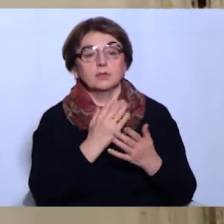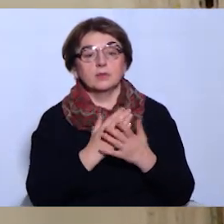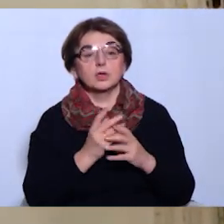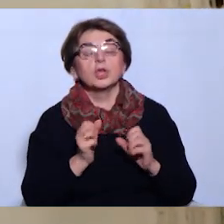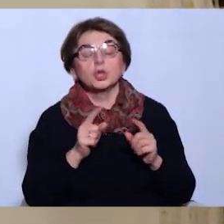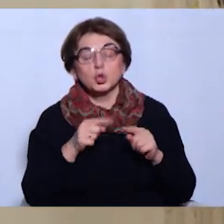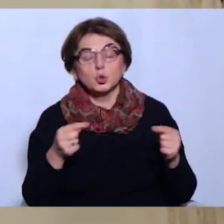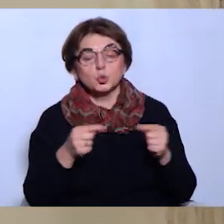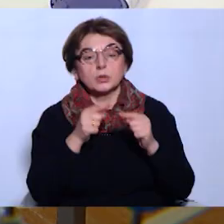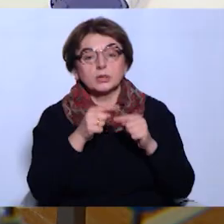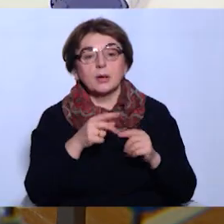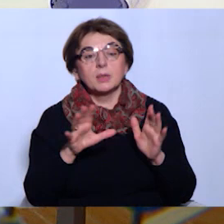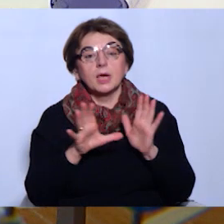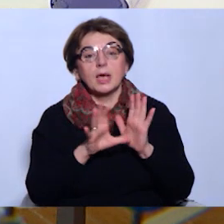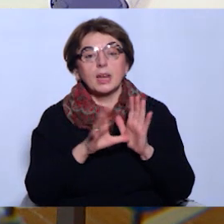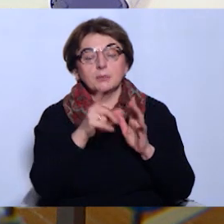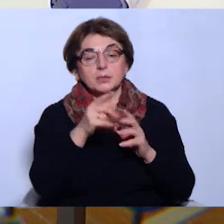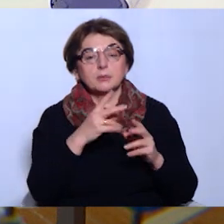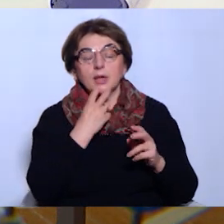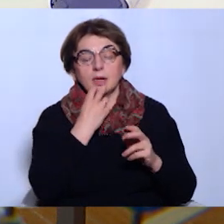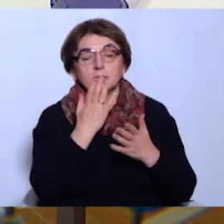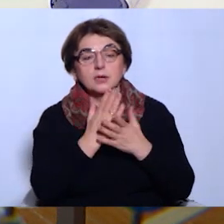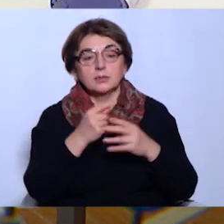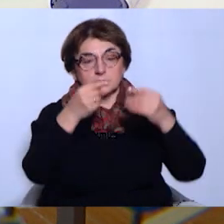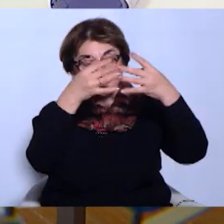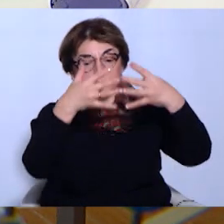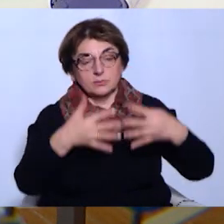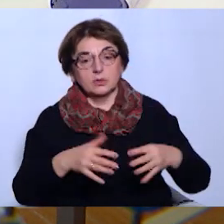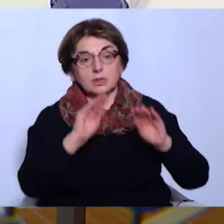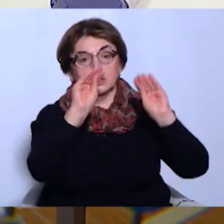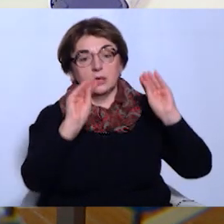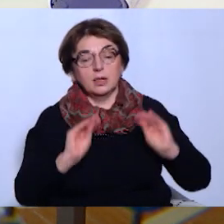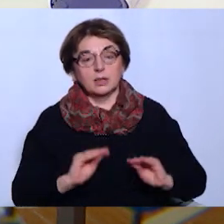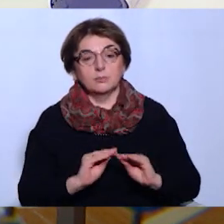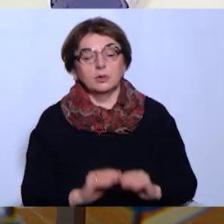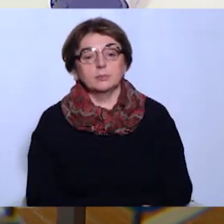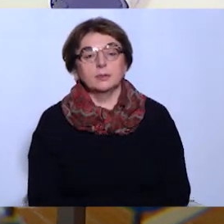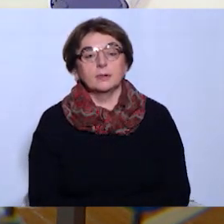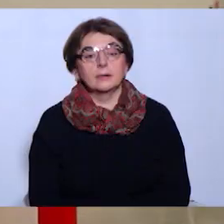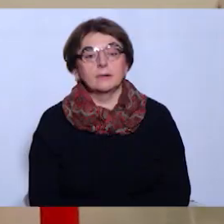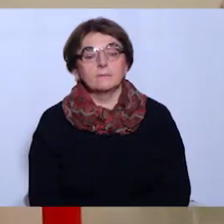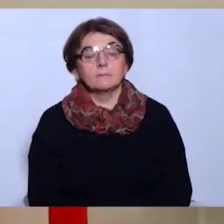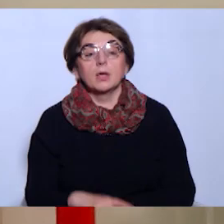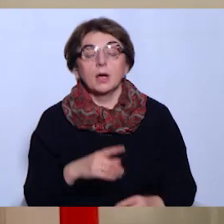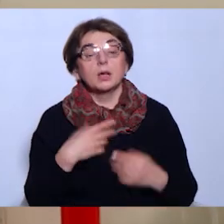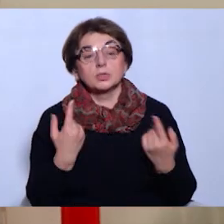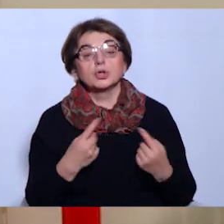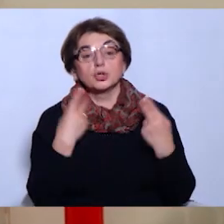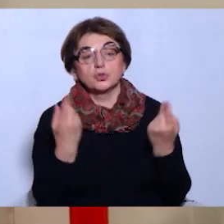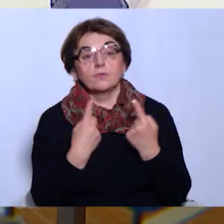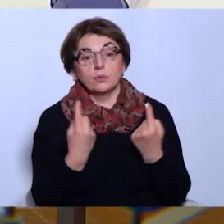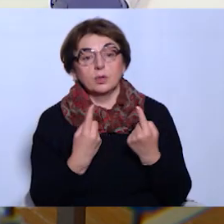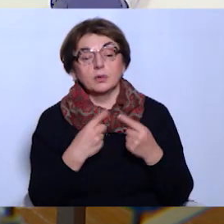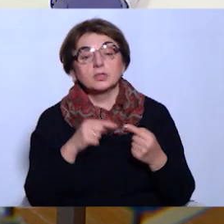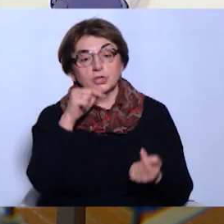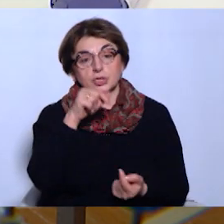ამ ელემენტებისგან, რომლებიც პერიოდულობის ცხრილში არიან მოთავსებული. და ბუნებრივია ეს სახელწოდება სრულიად